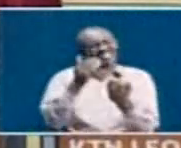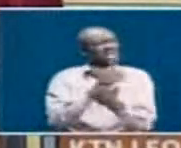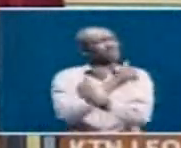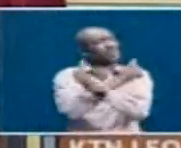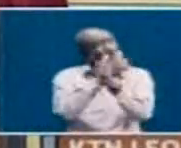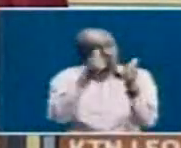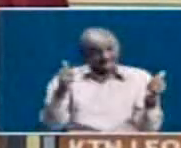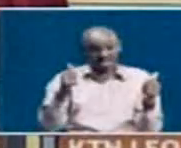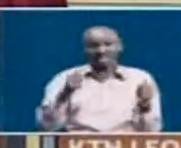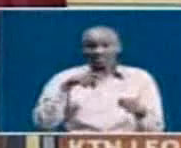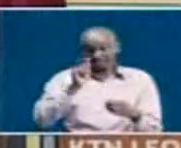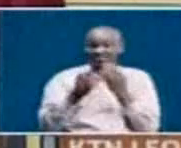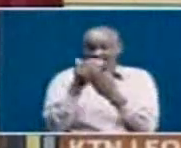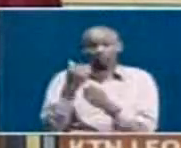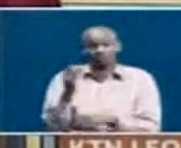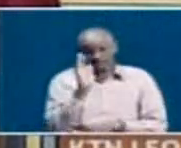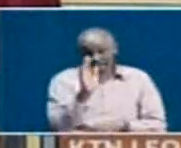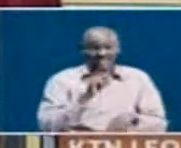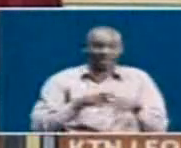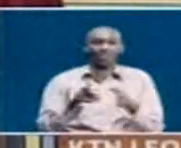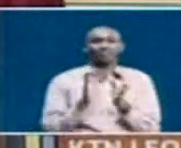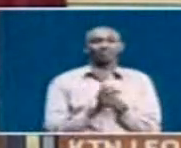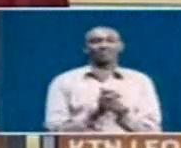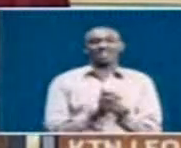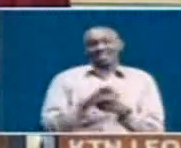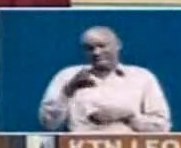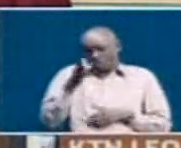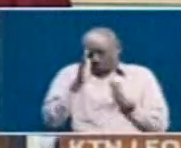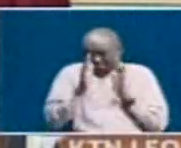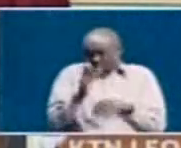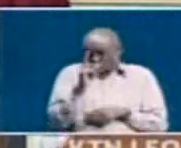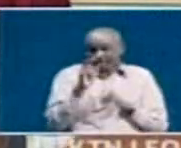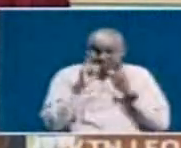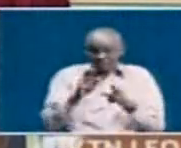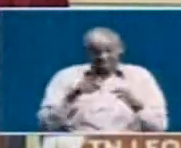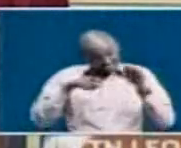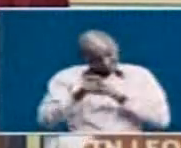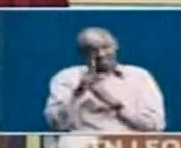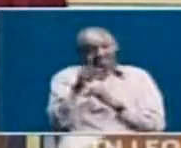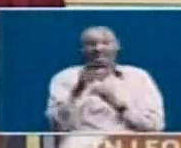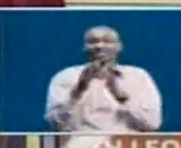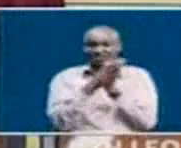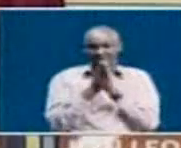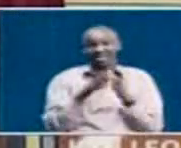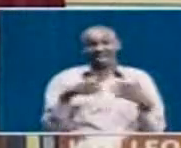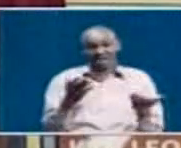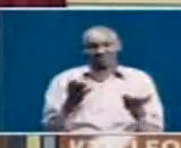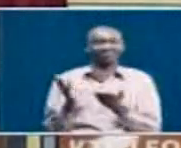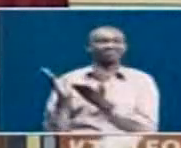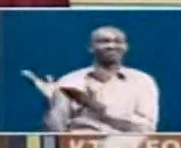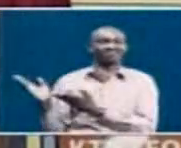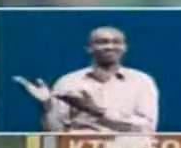kupewa nafasi ya kuangaliwa watoto wao na kujifungua. Mzangu Nicholas Sombua alizuru gereza hilo na kutuandalia taarifa ifuatayo.